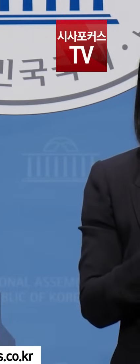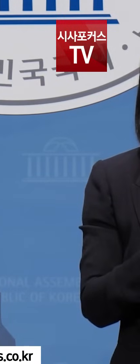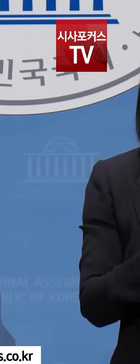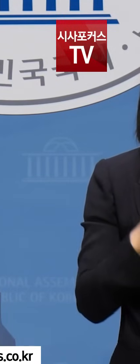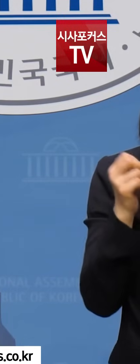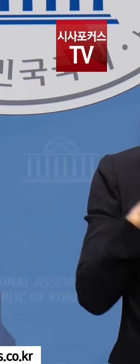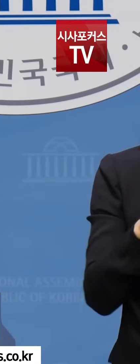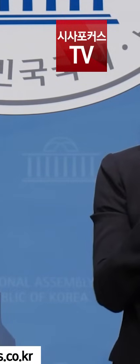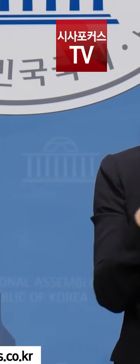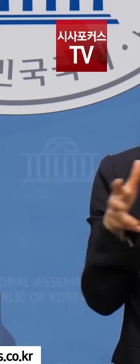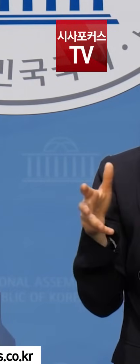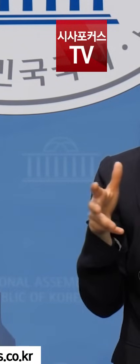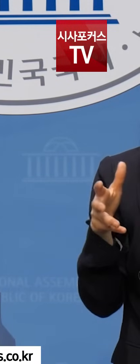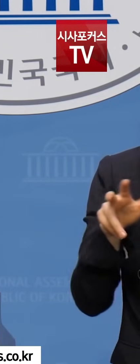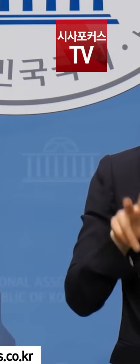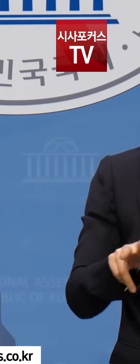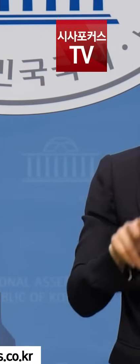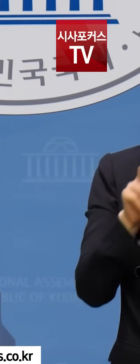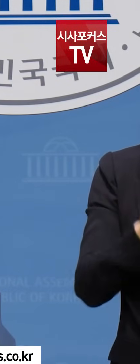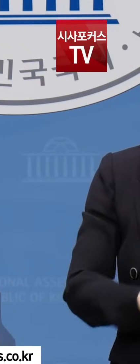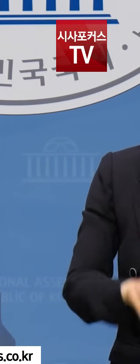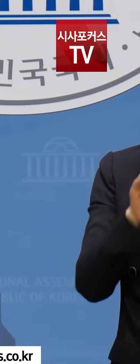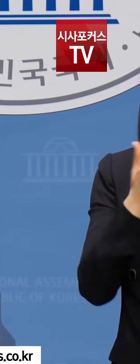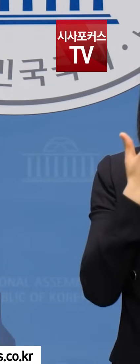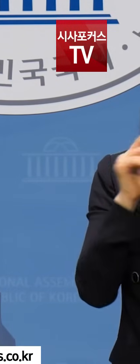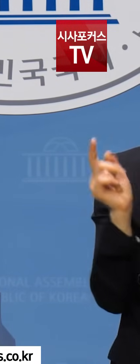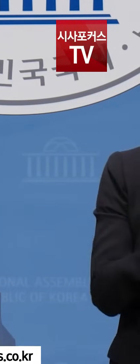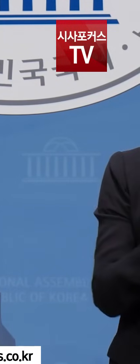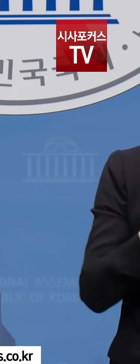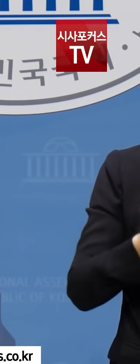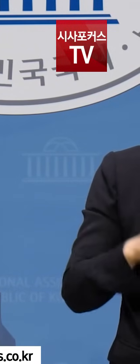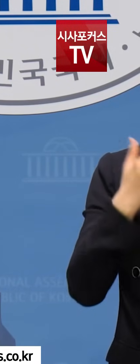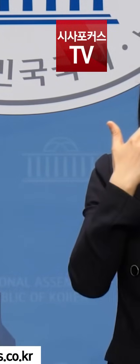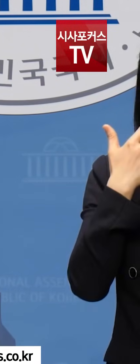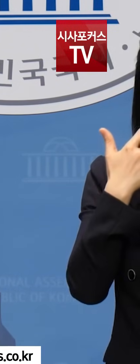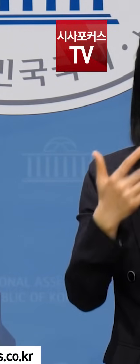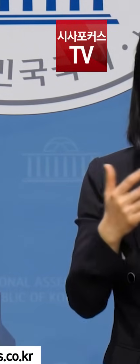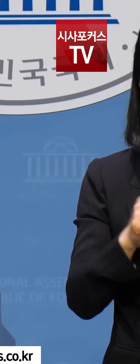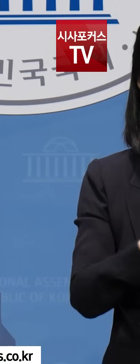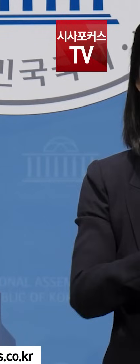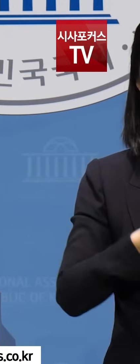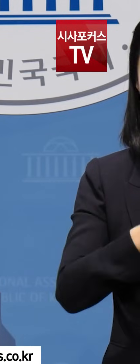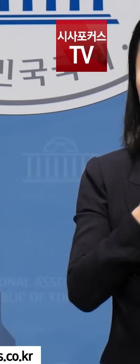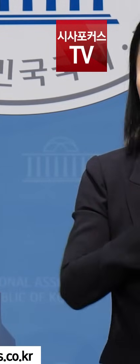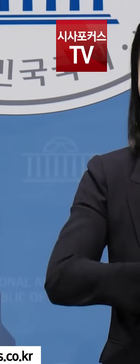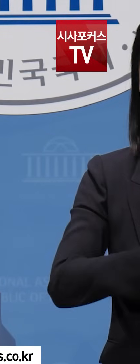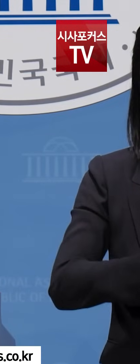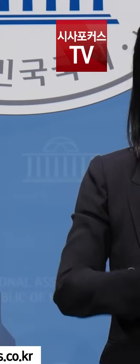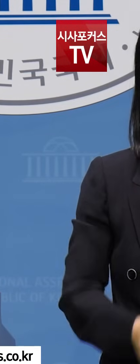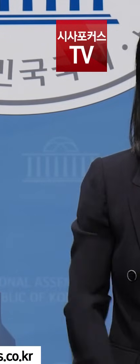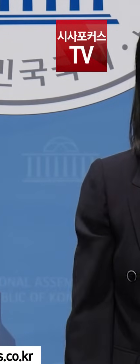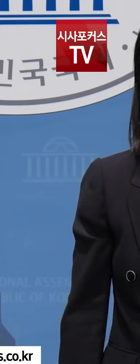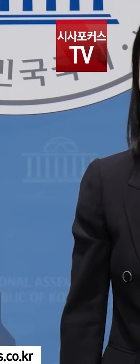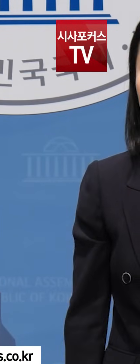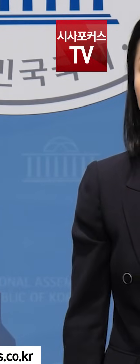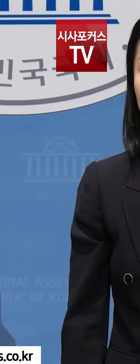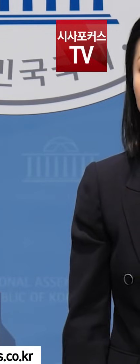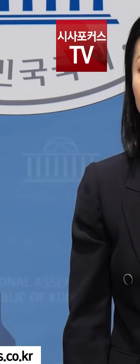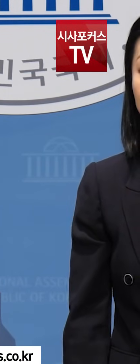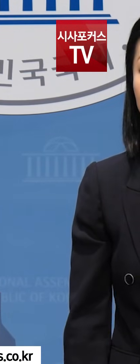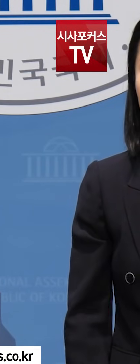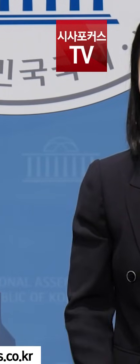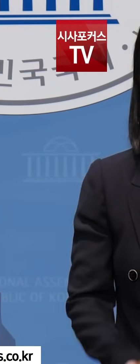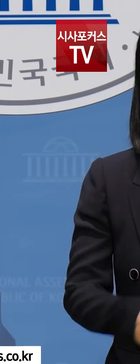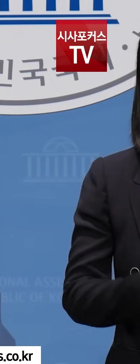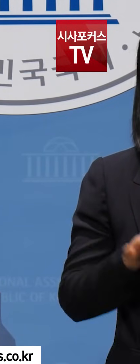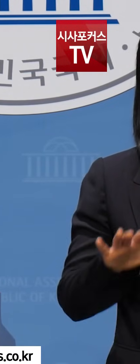그리고 그 아파트는 현재 어떠한 상태에 있는지에 대해서도 명백하게 밝혀야 합니다. 이번